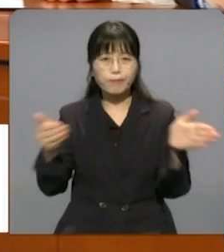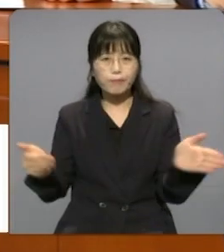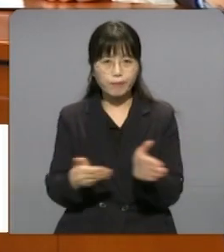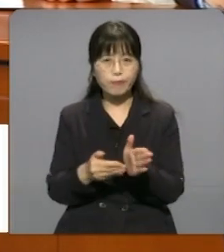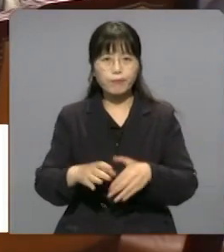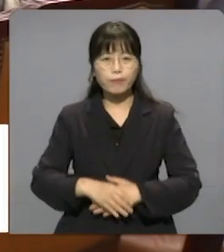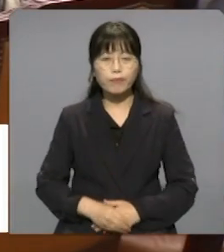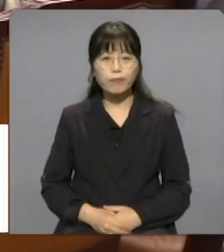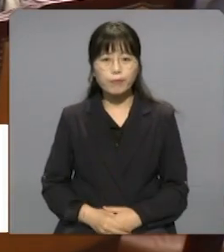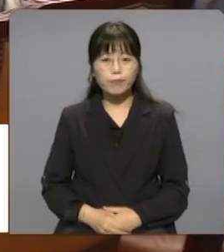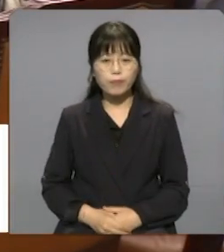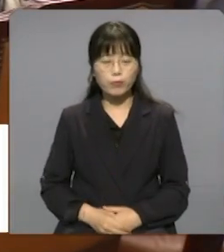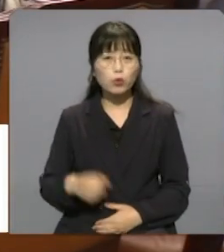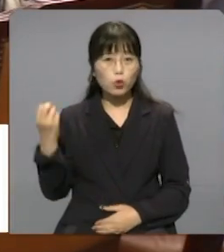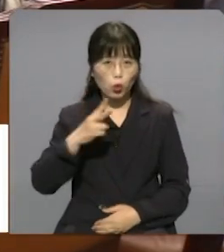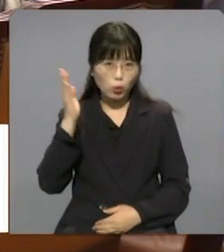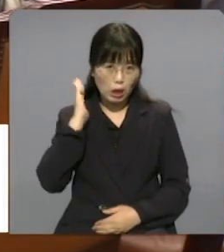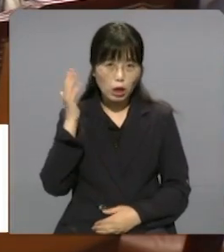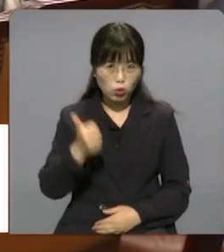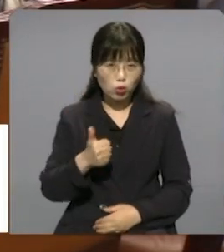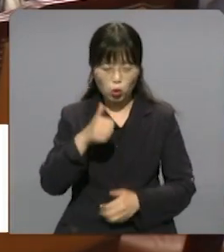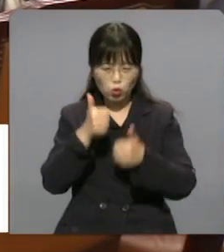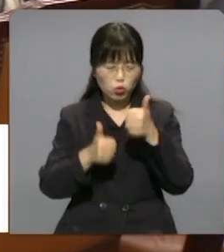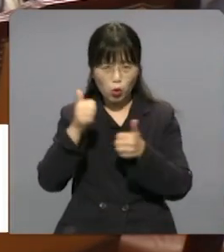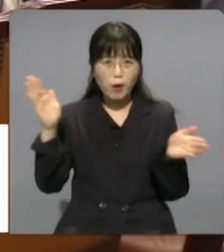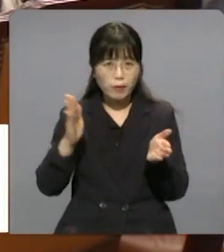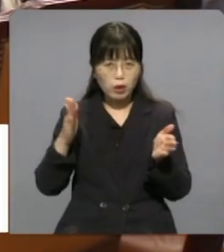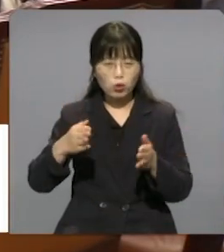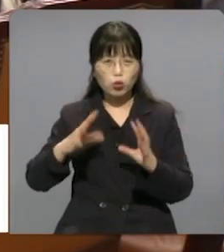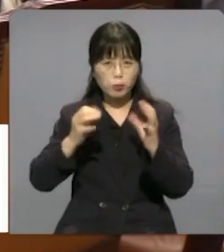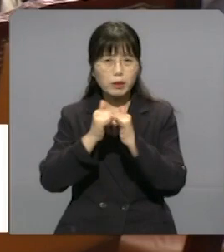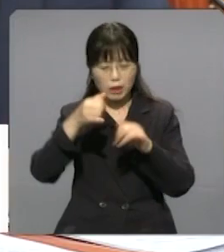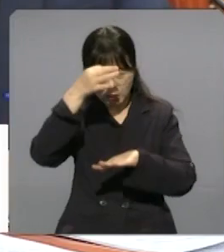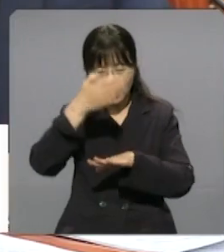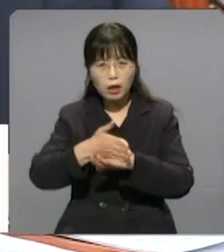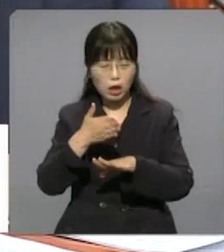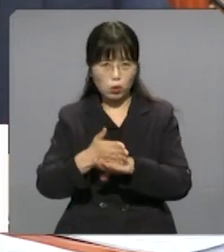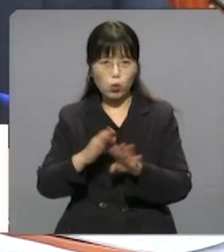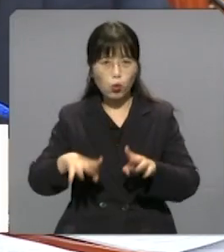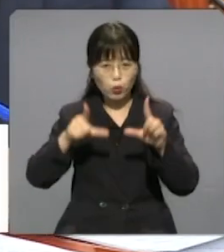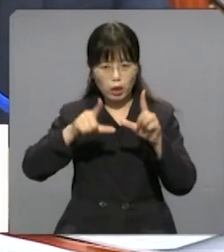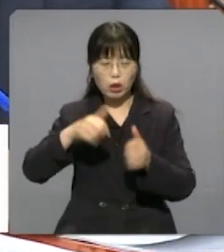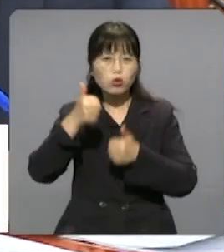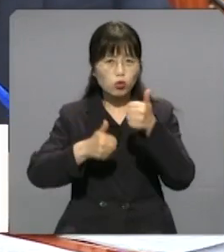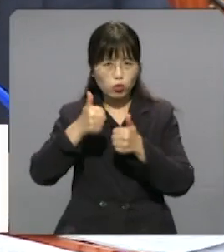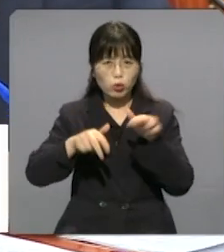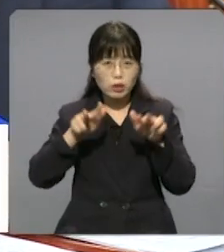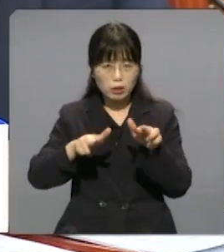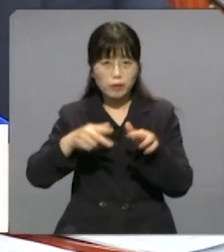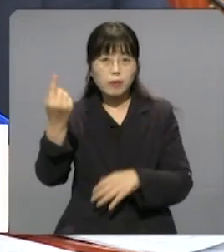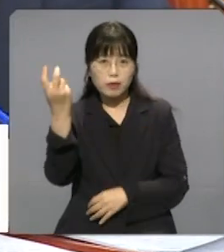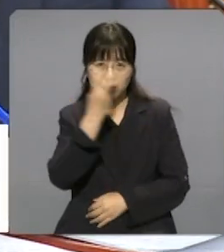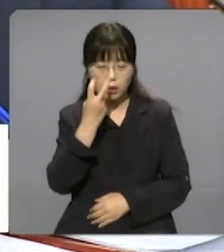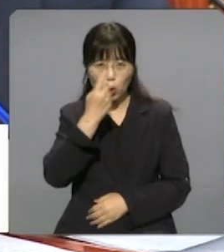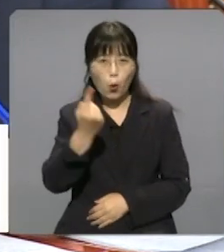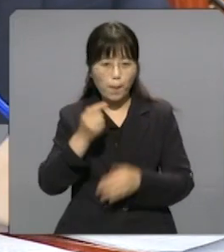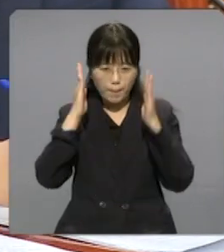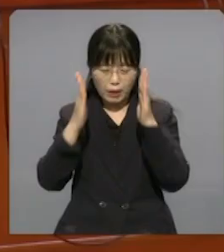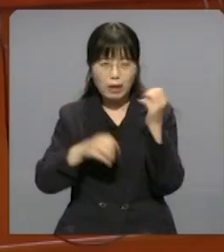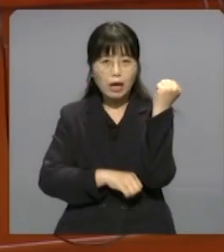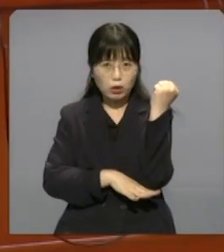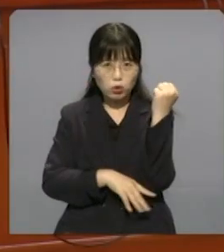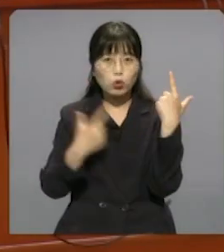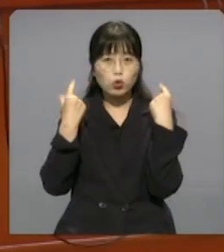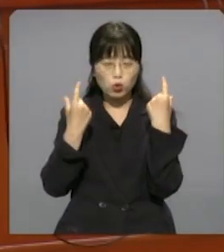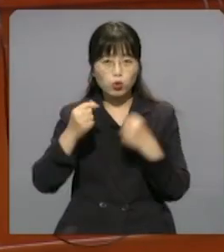촉구했습니다. 이어 대통령은 수험생과 국민들에게 사과하고 올해 수능을 지금까지 지켜온 방향과 기조를